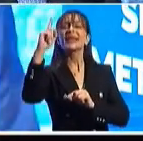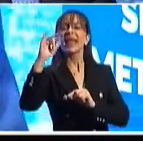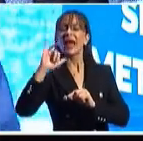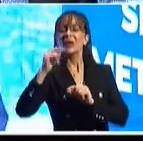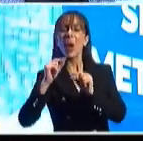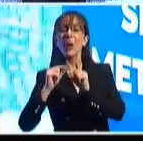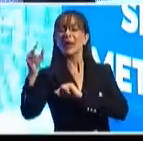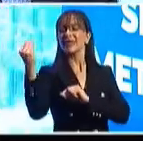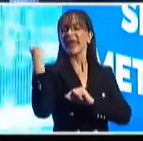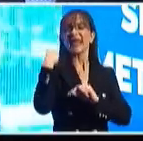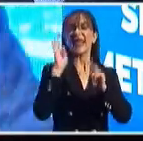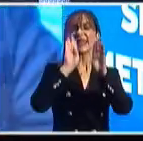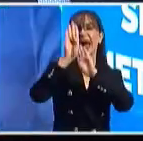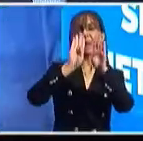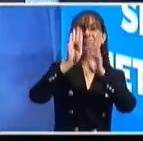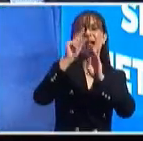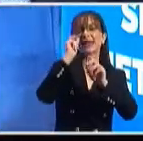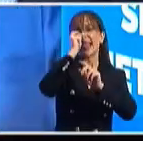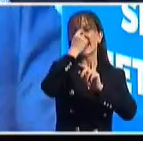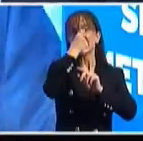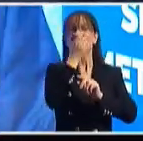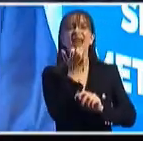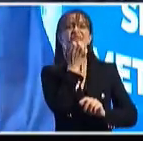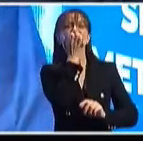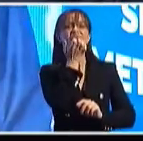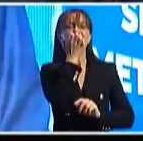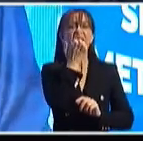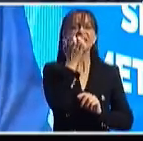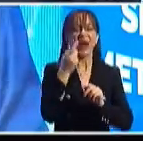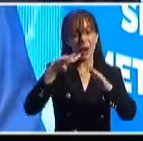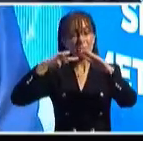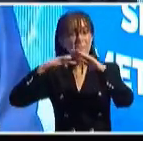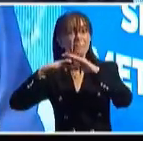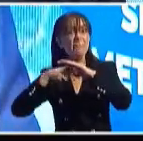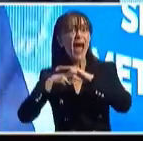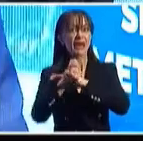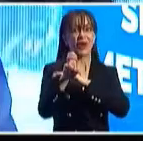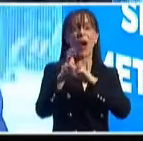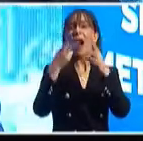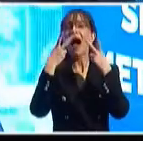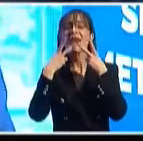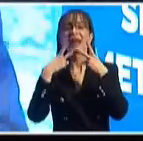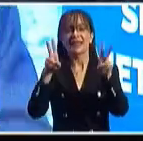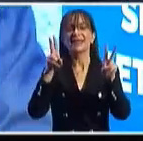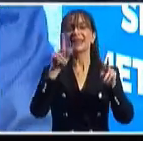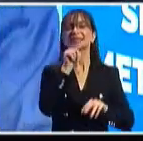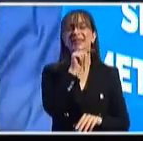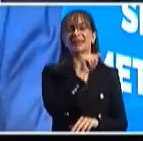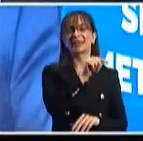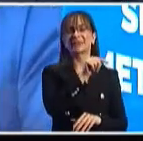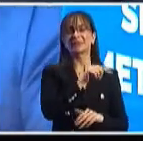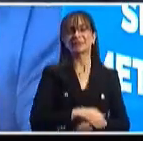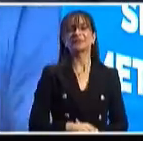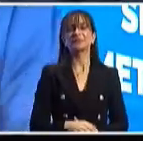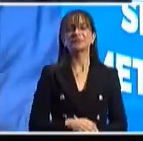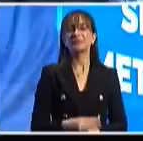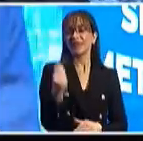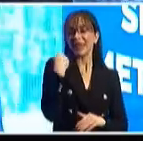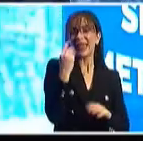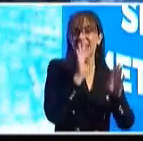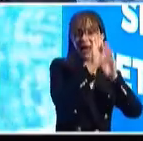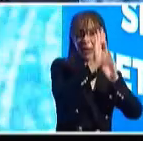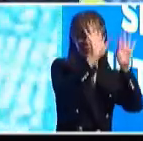Kapı İncirli Sefaköy metro hattımız. Burada bu da o Yeni